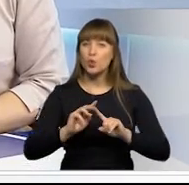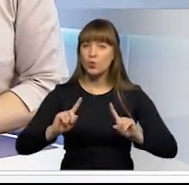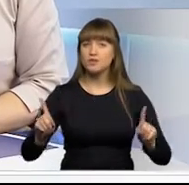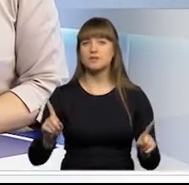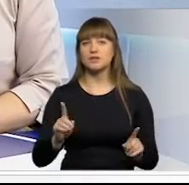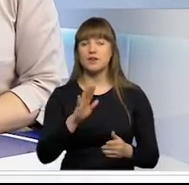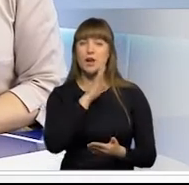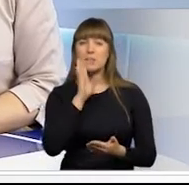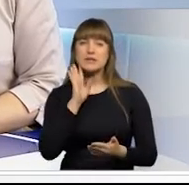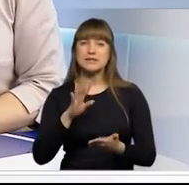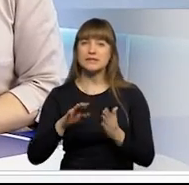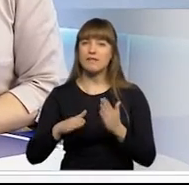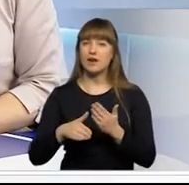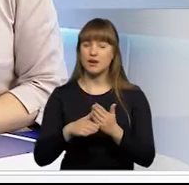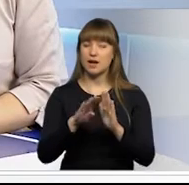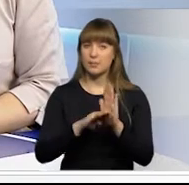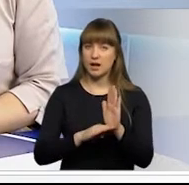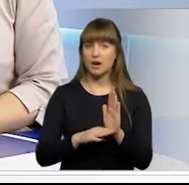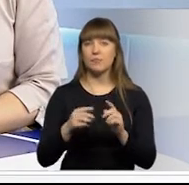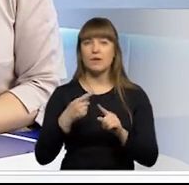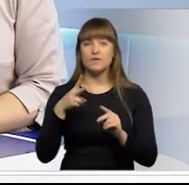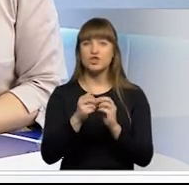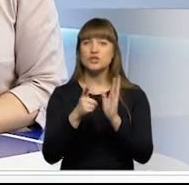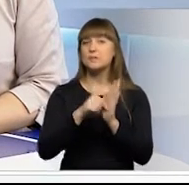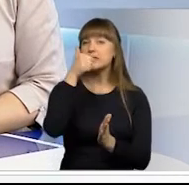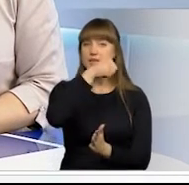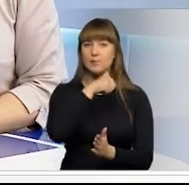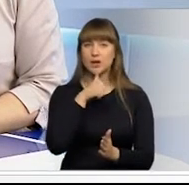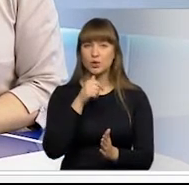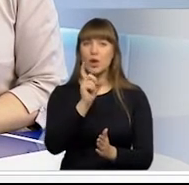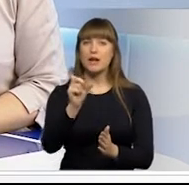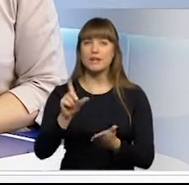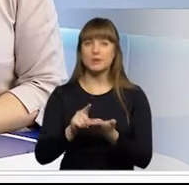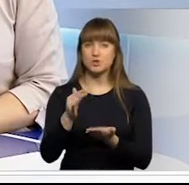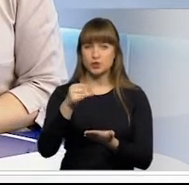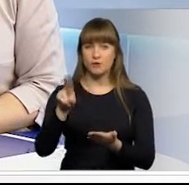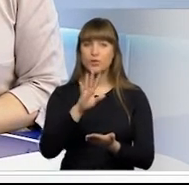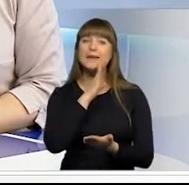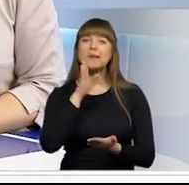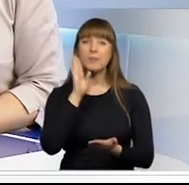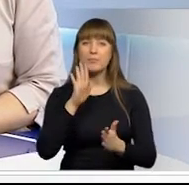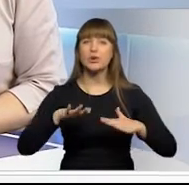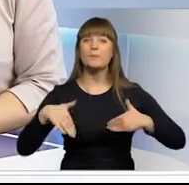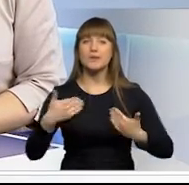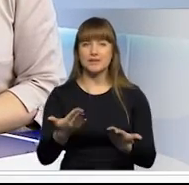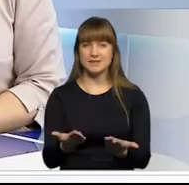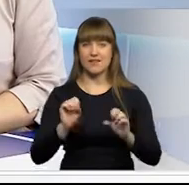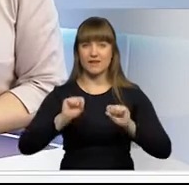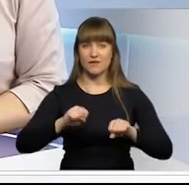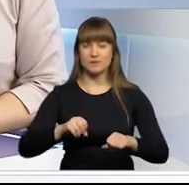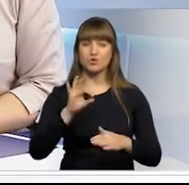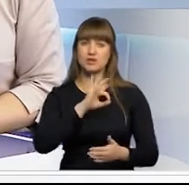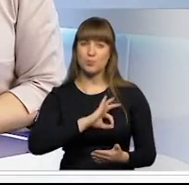Клиентам пенсионного фонда и в том числе мамочкам предоставлена возможность пользоваться услугами пенсионного фонда в электронном